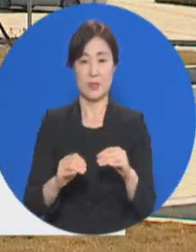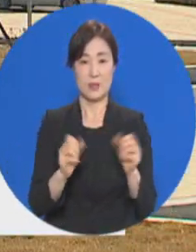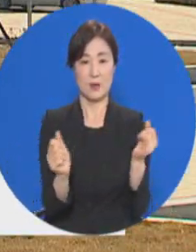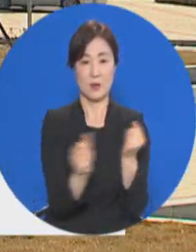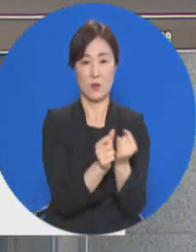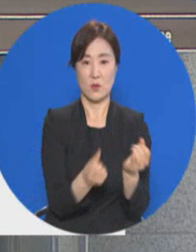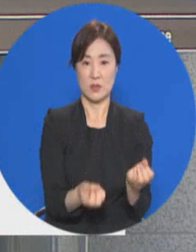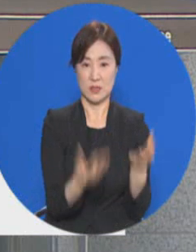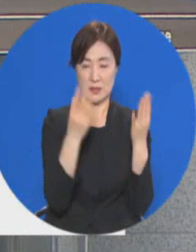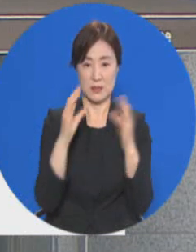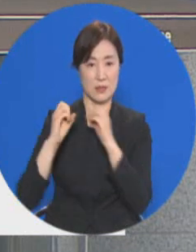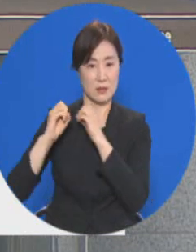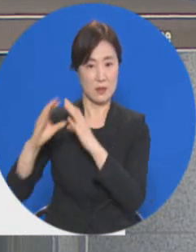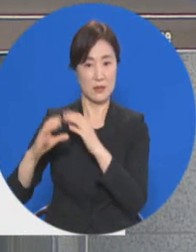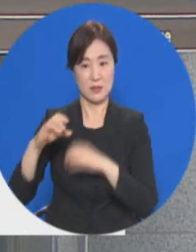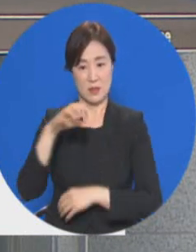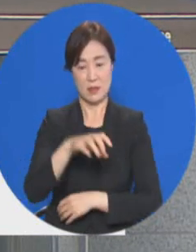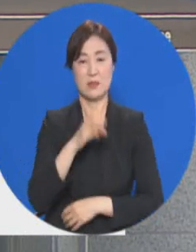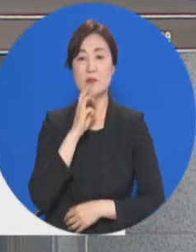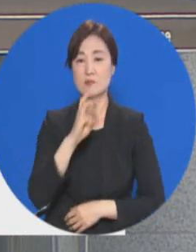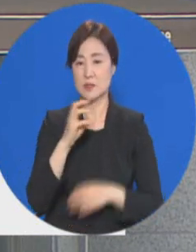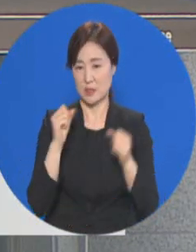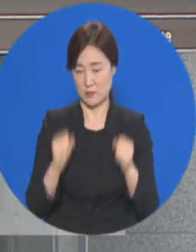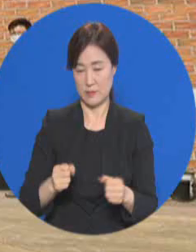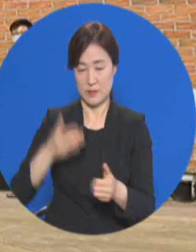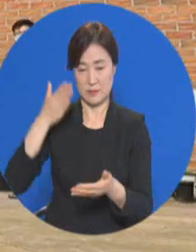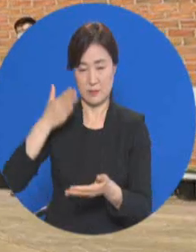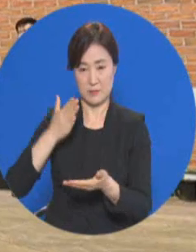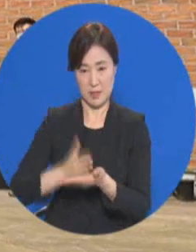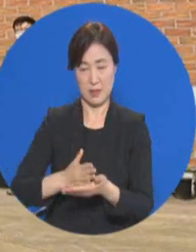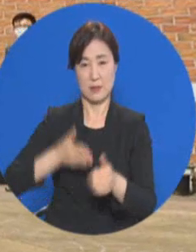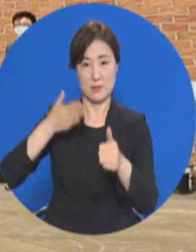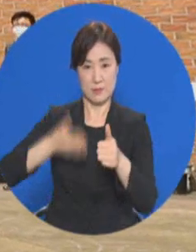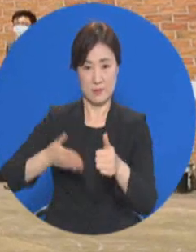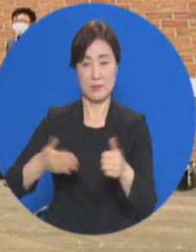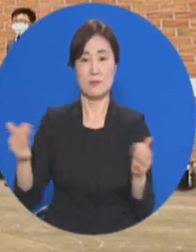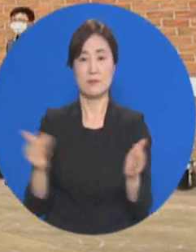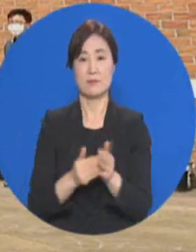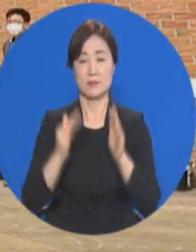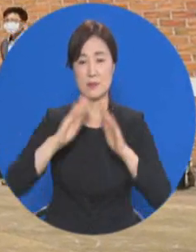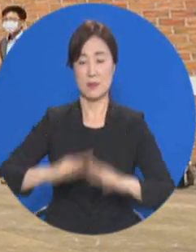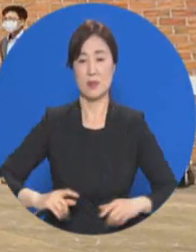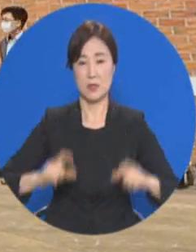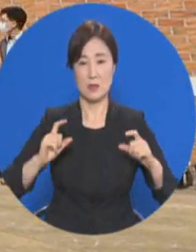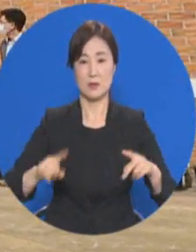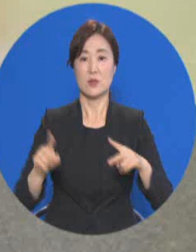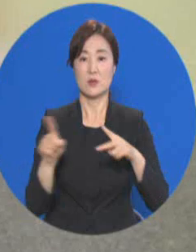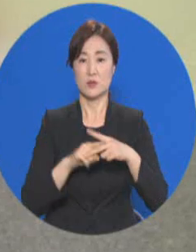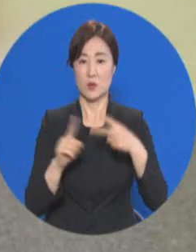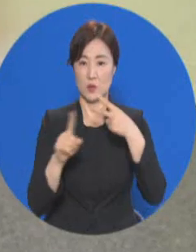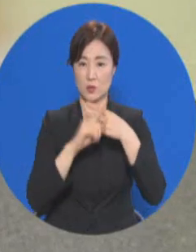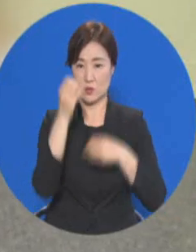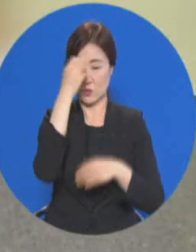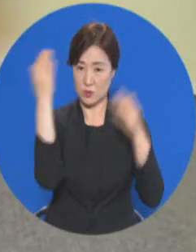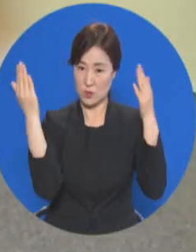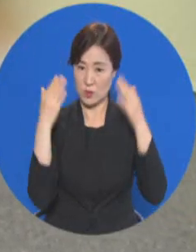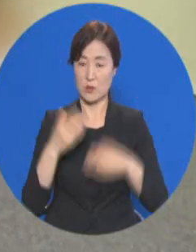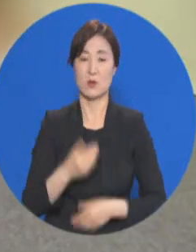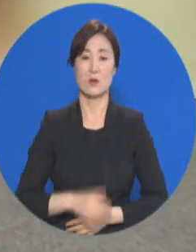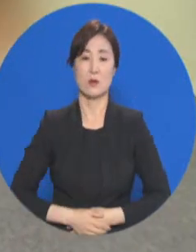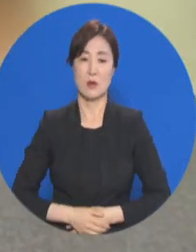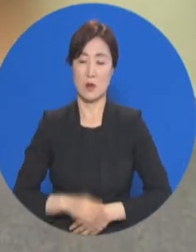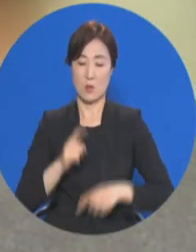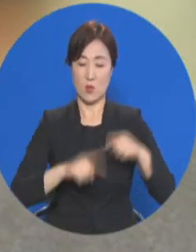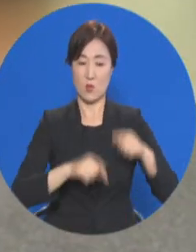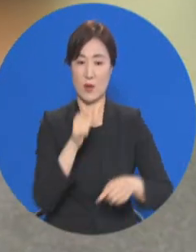장례식장 등에서는 30분 이상 머물지 않도록 권고했습니다. 한편 전남 지역 초중고 29개 교는 확진자가 나온 목포 하당